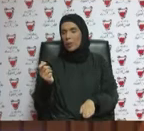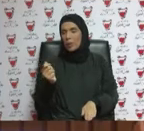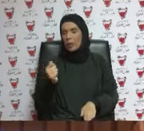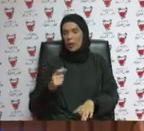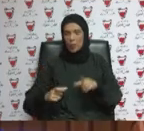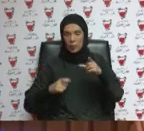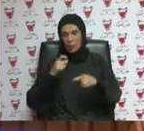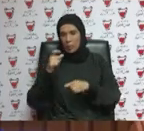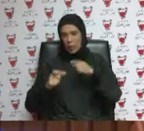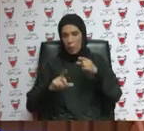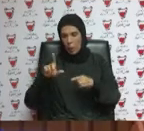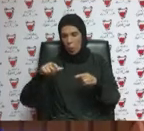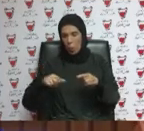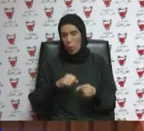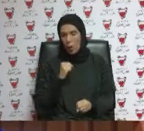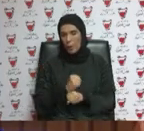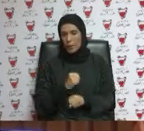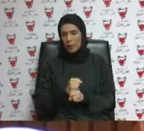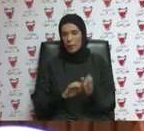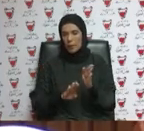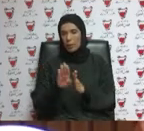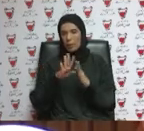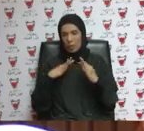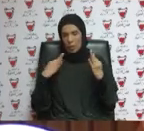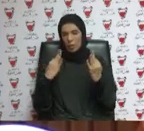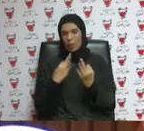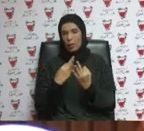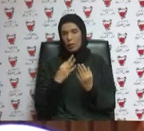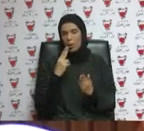الحثيثة لسعادة وزير العمل والتنمية الاجتماعية لتنفيذ هذه